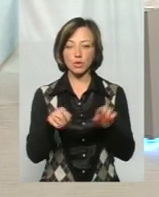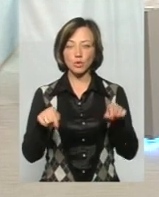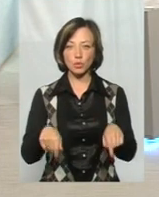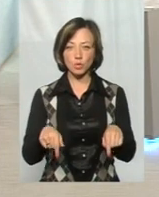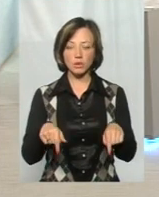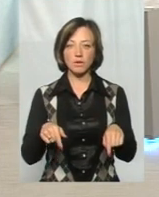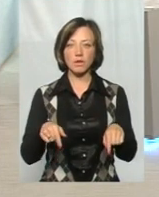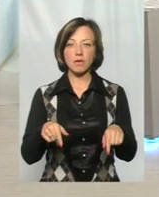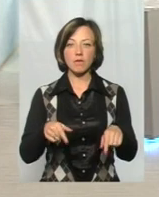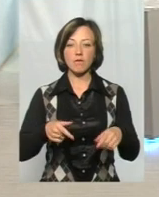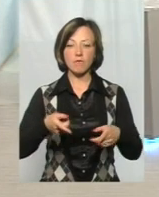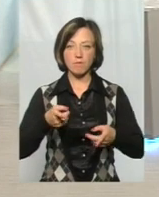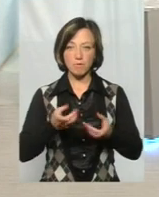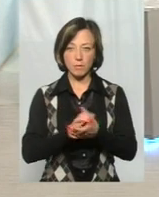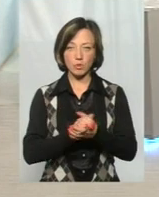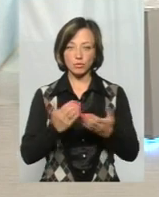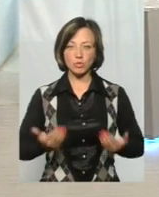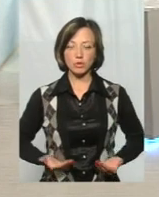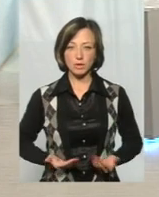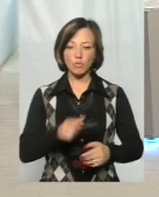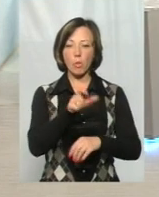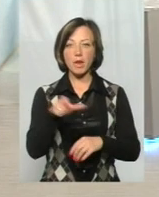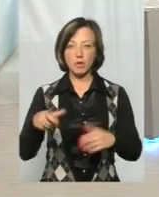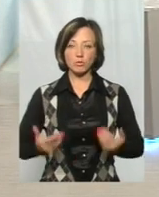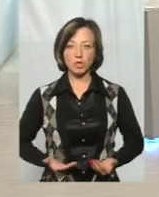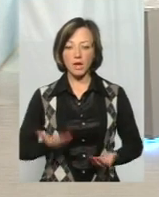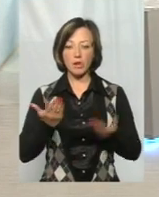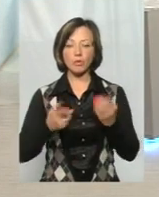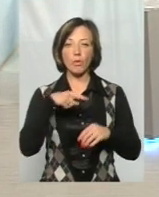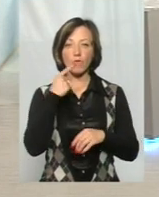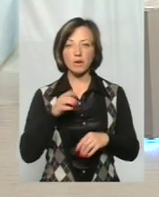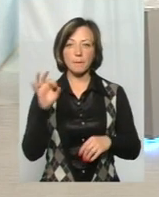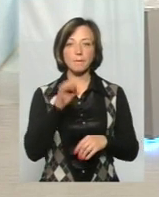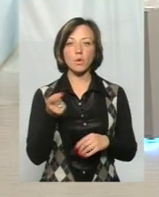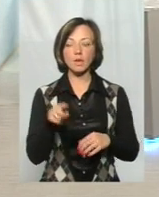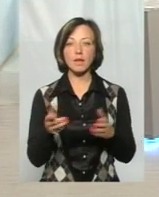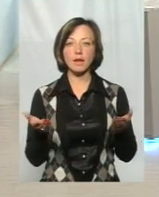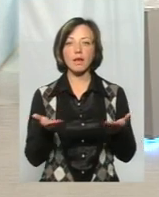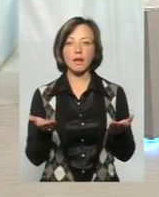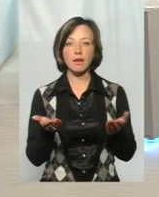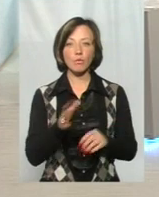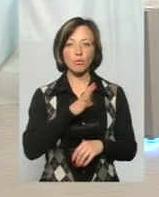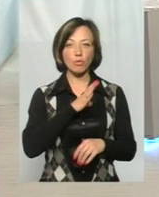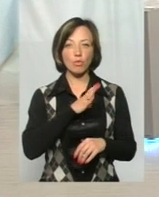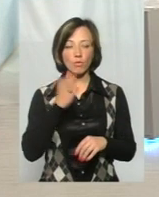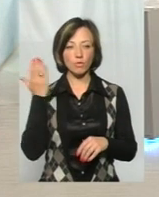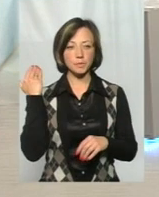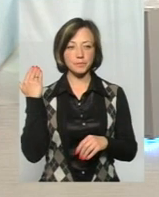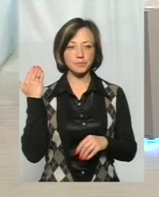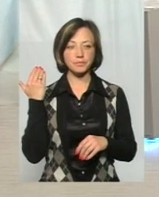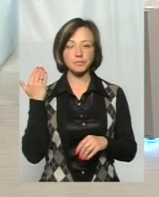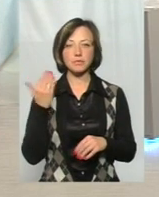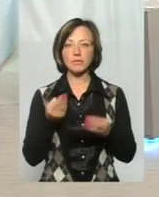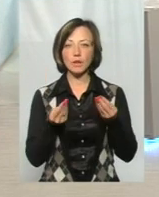в громадянському житті. І якщо ми будемо говорити про те, що який був